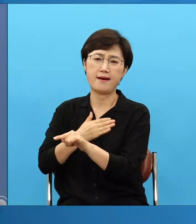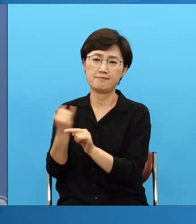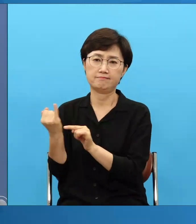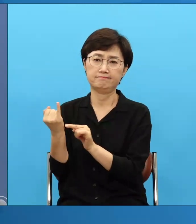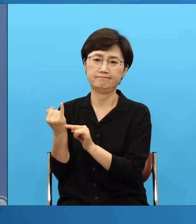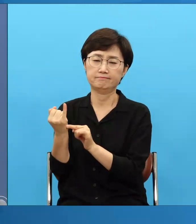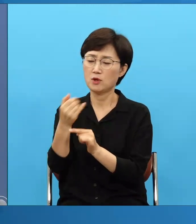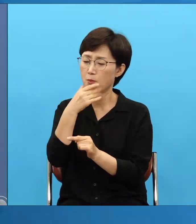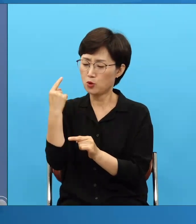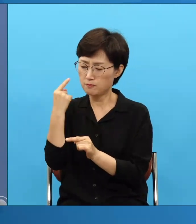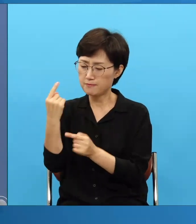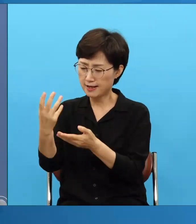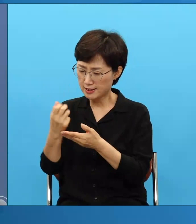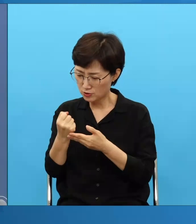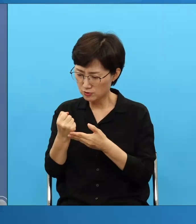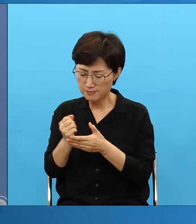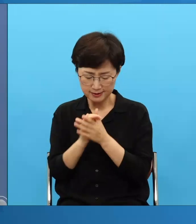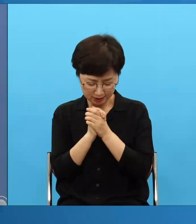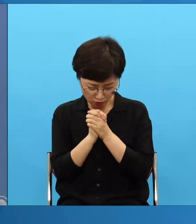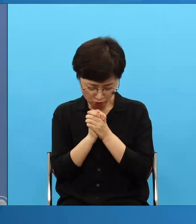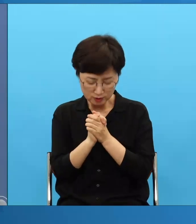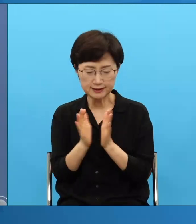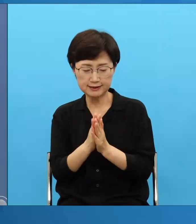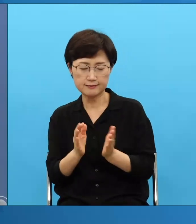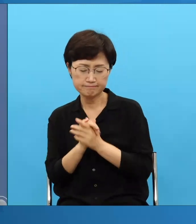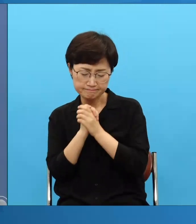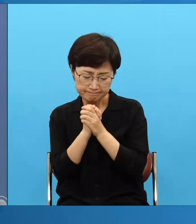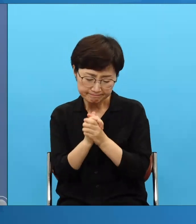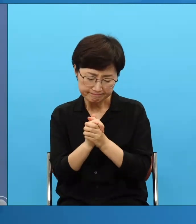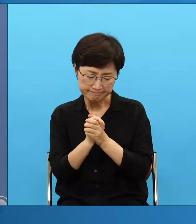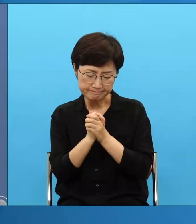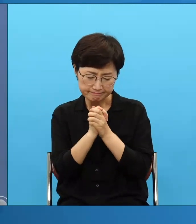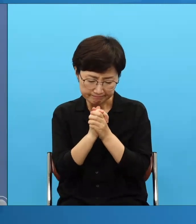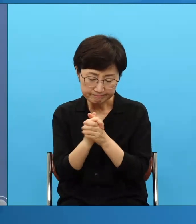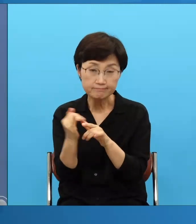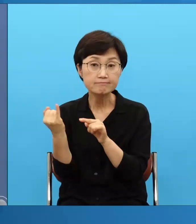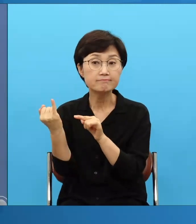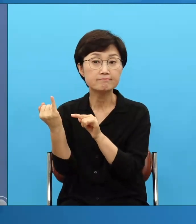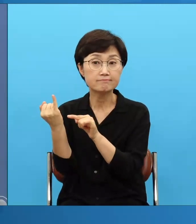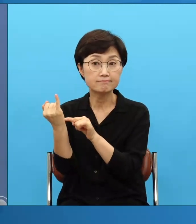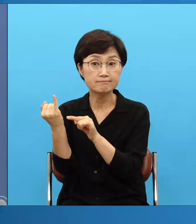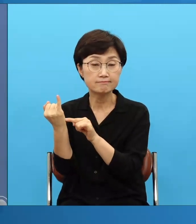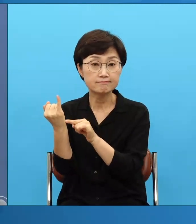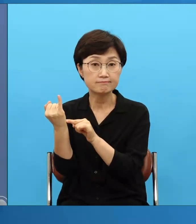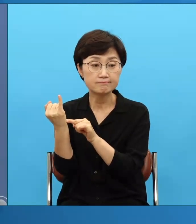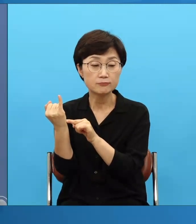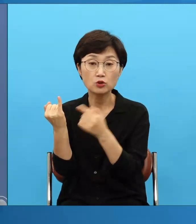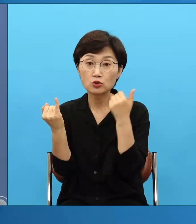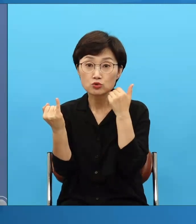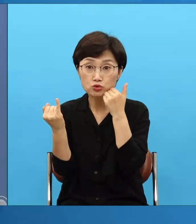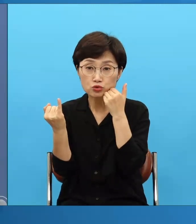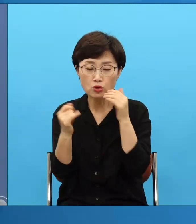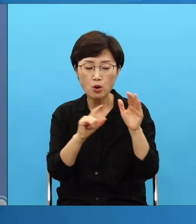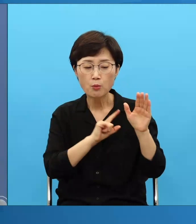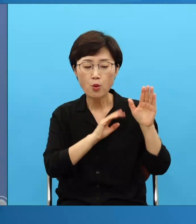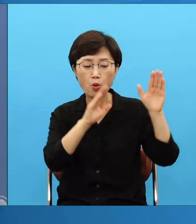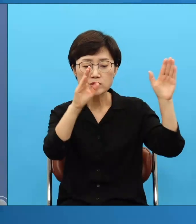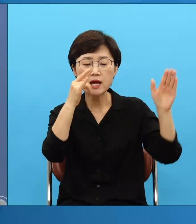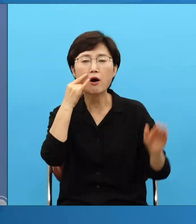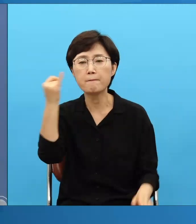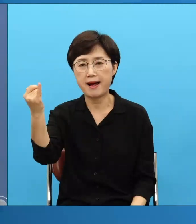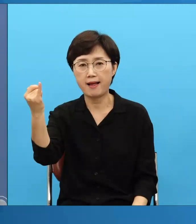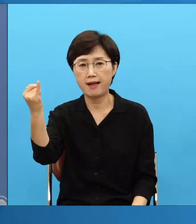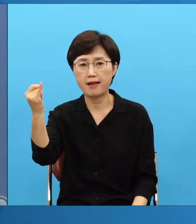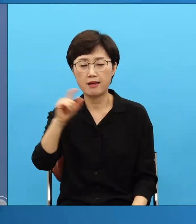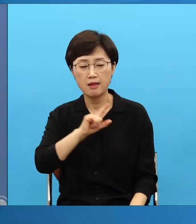기도하기 시작한 겁니다. One woman who knew the gospel started to pray. 그 사람이 모세 어머니입니다. And now she was the woman,